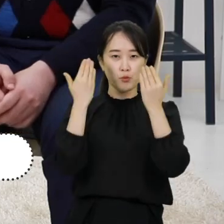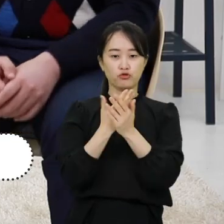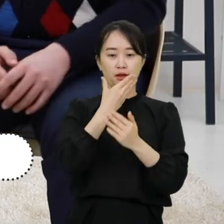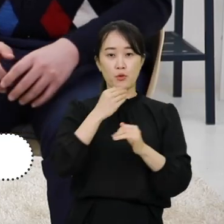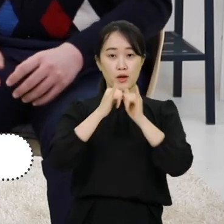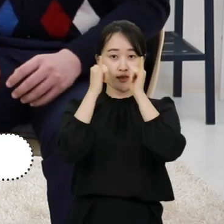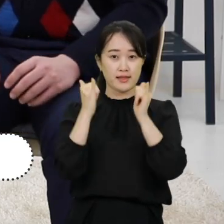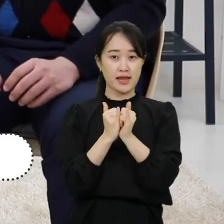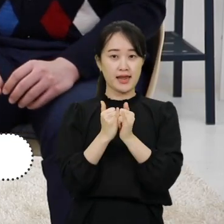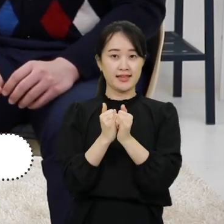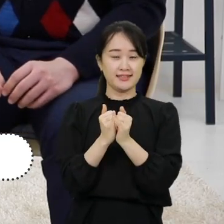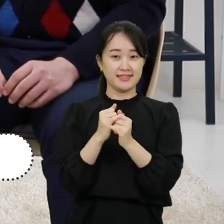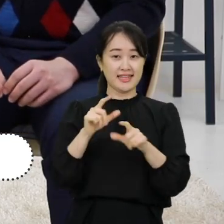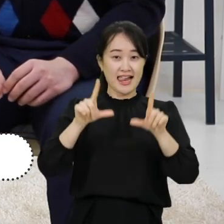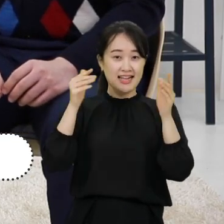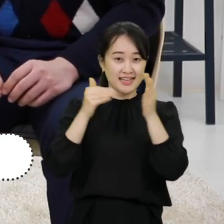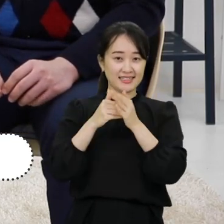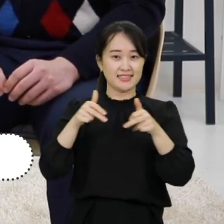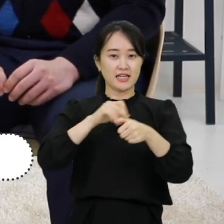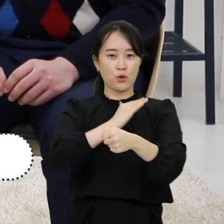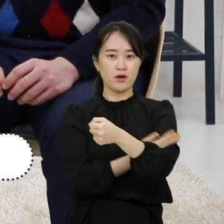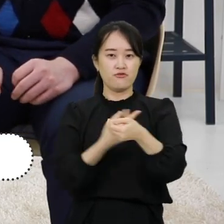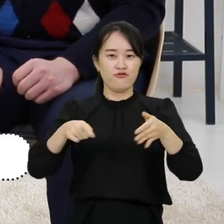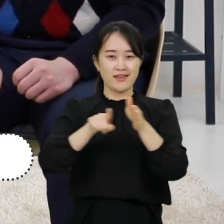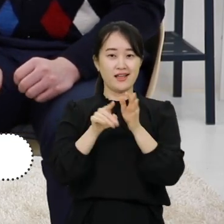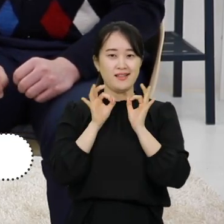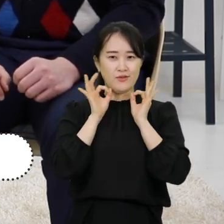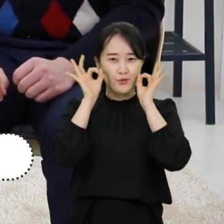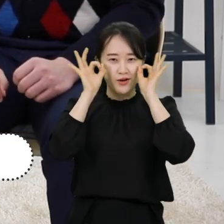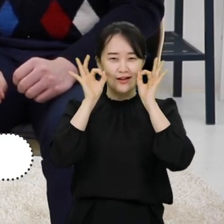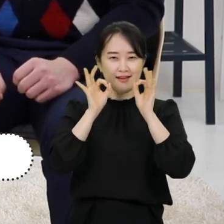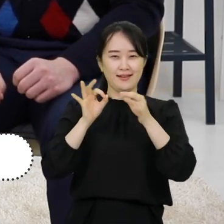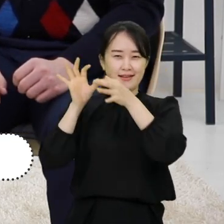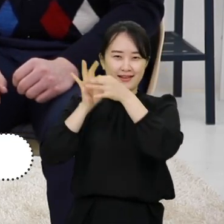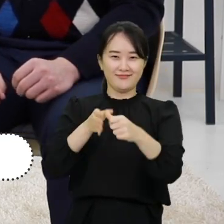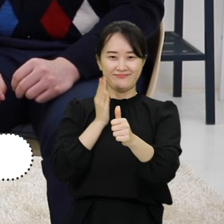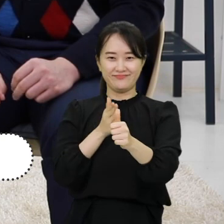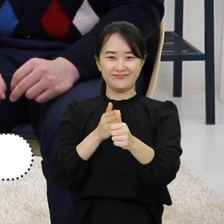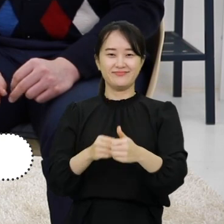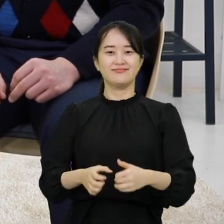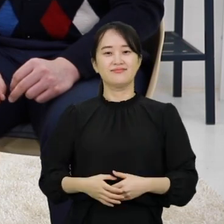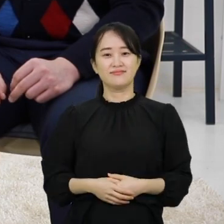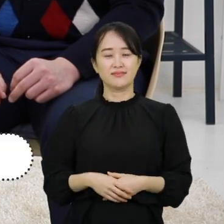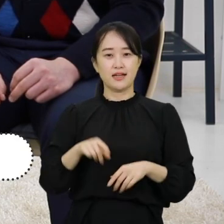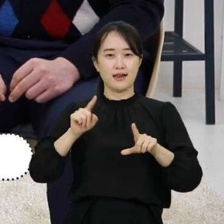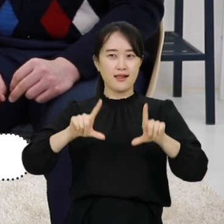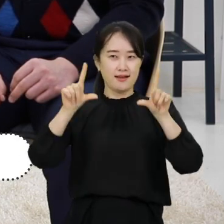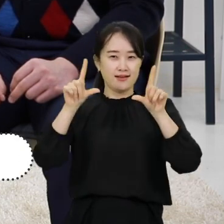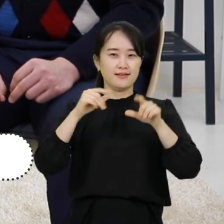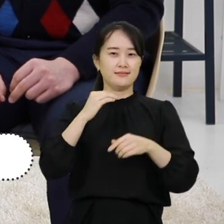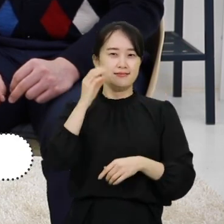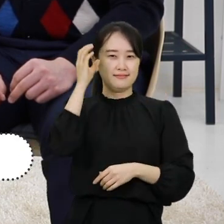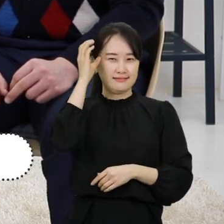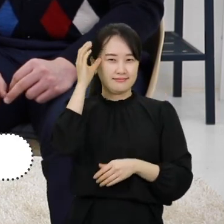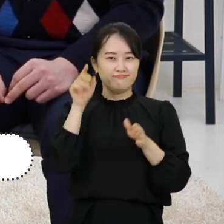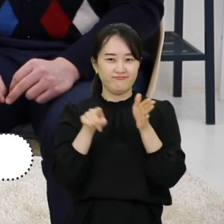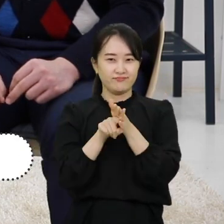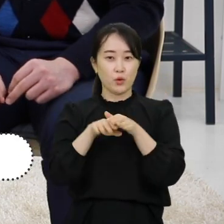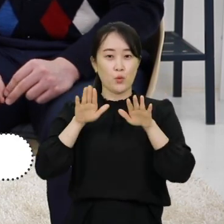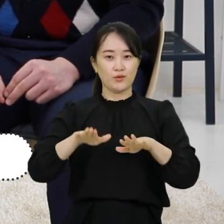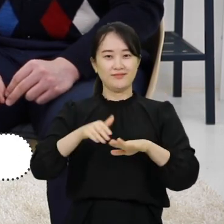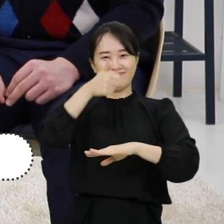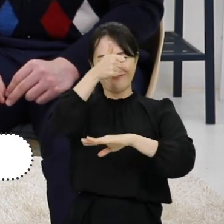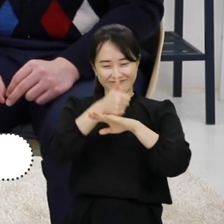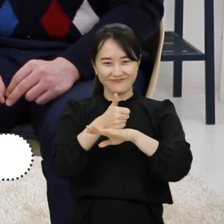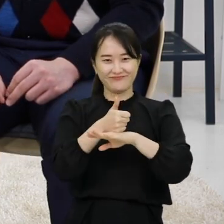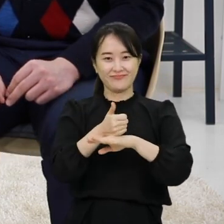모두가 행복한 사회가 오는 그날까지 장애인 권리를 위한 노력을 멈추지 않겠습니다. 그런 날이 오리라 믿으며